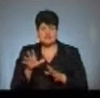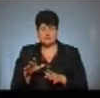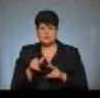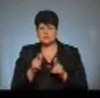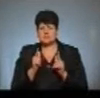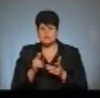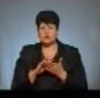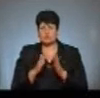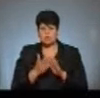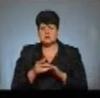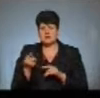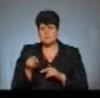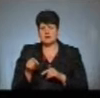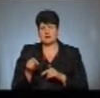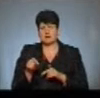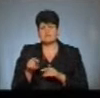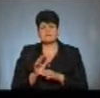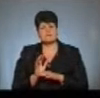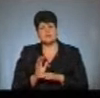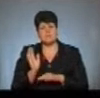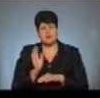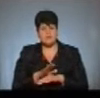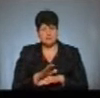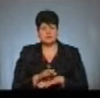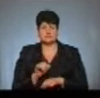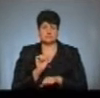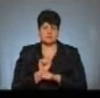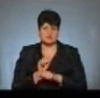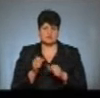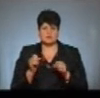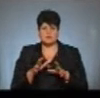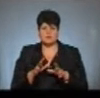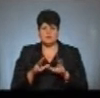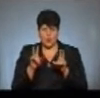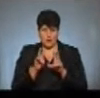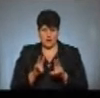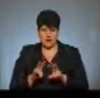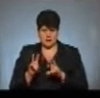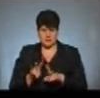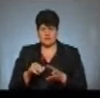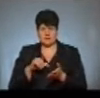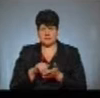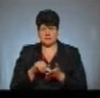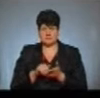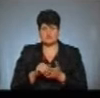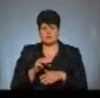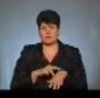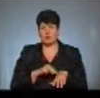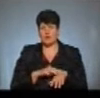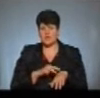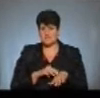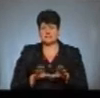згідно положення ми його відправили і припинили здачу. Оглядали в нас представник служби поліції